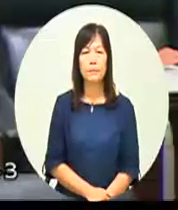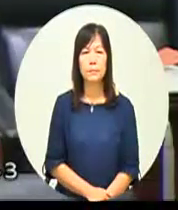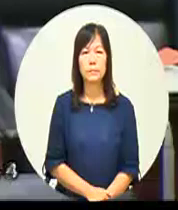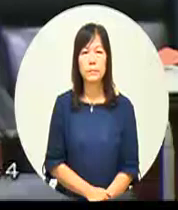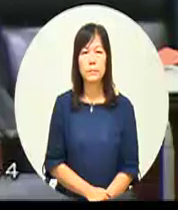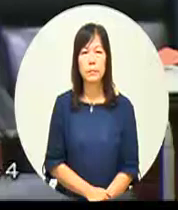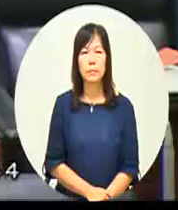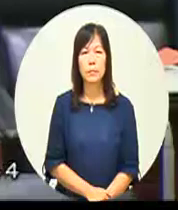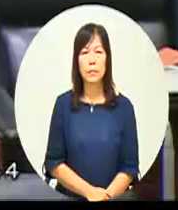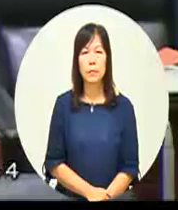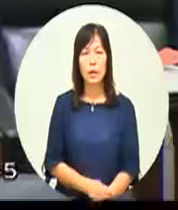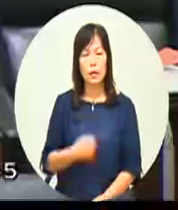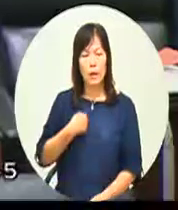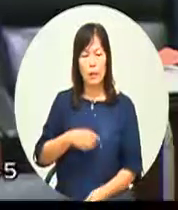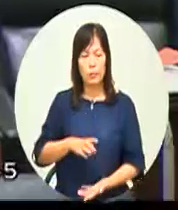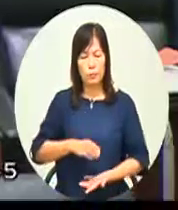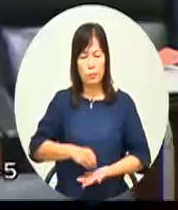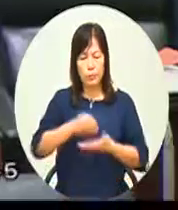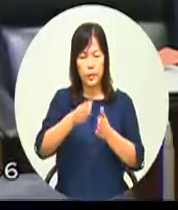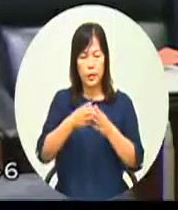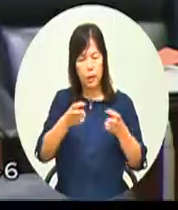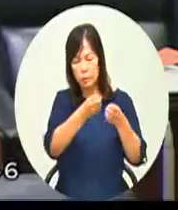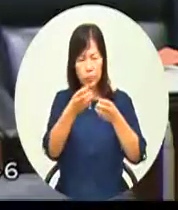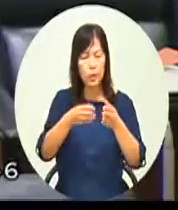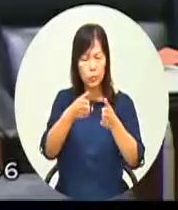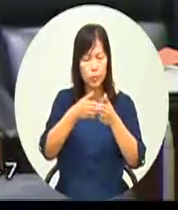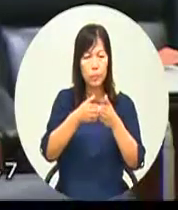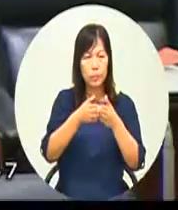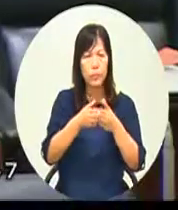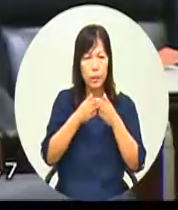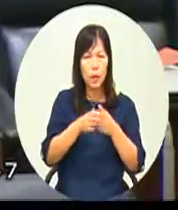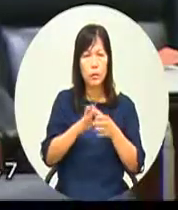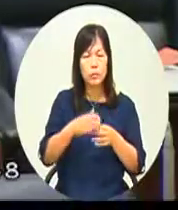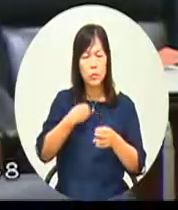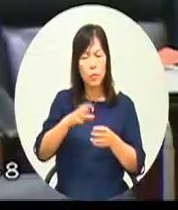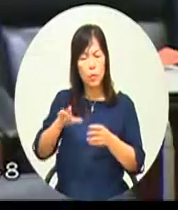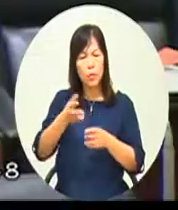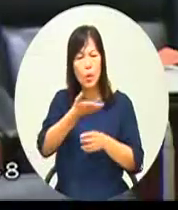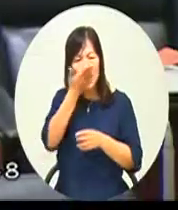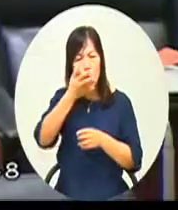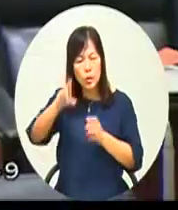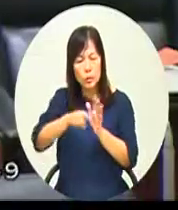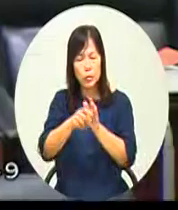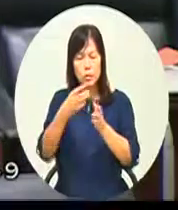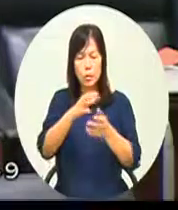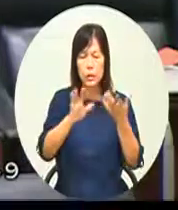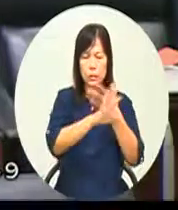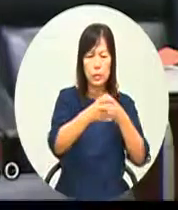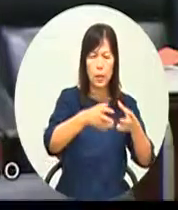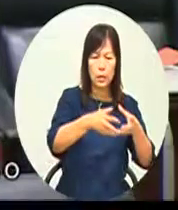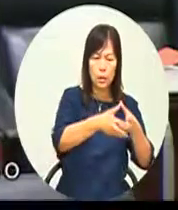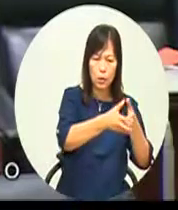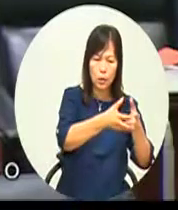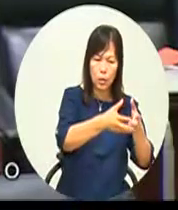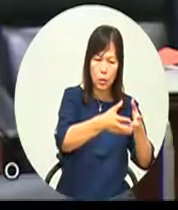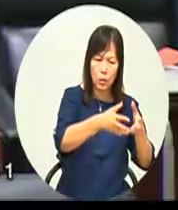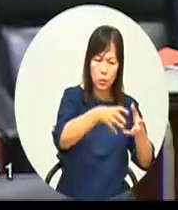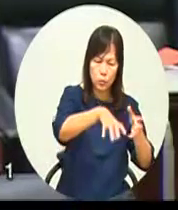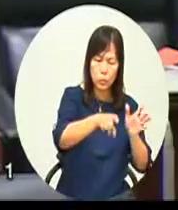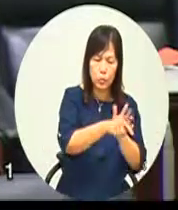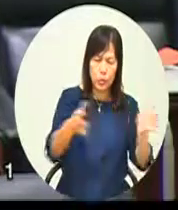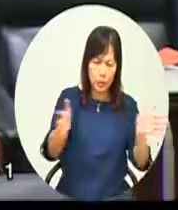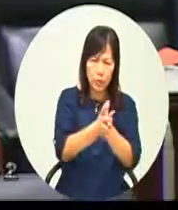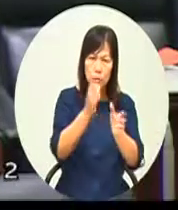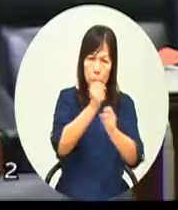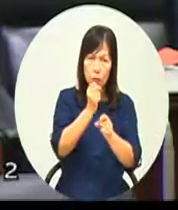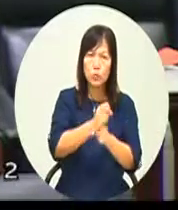啊，所以本席特别提出来讨论说哦，是不是我们观光局能跨局处来合作哦？那观